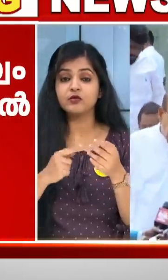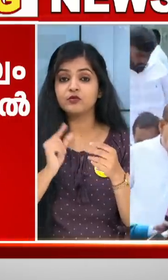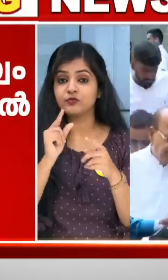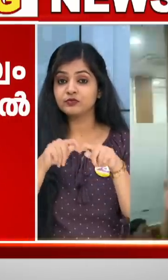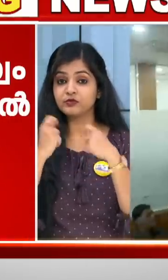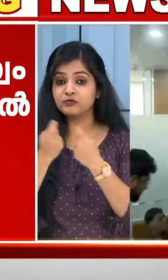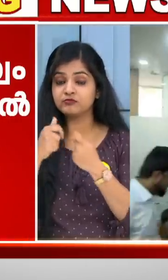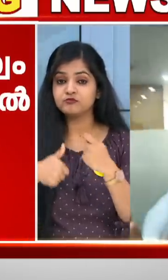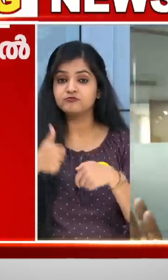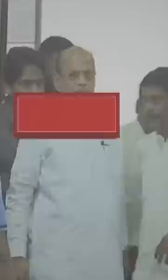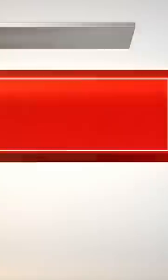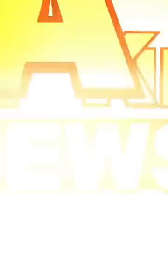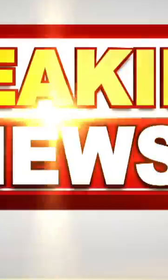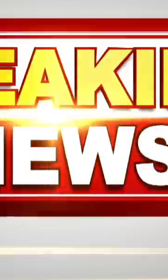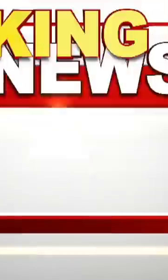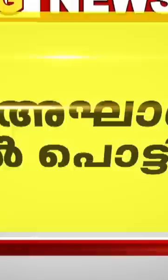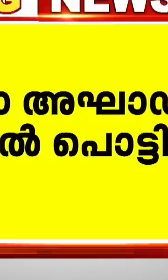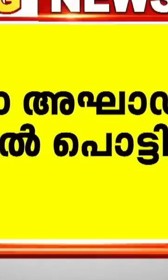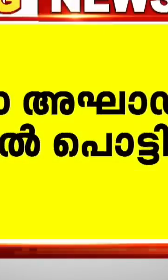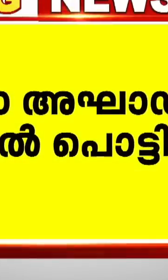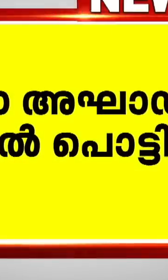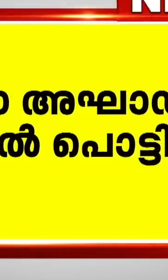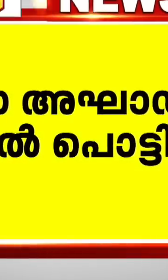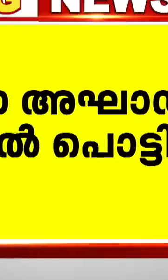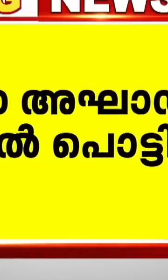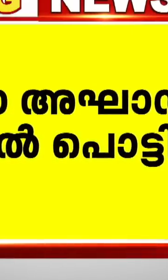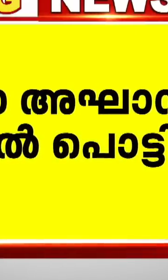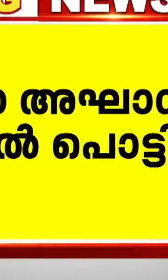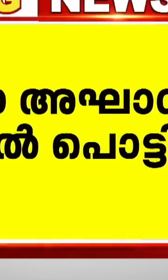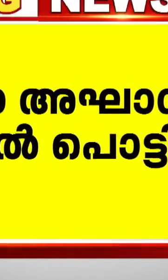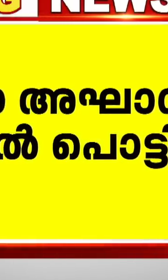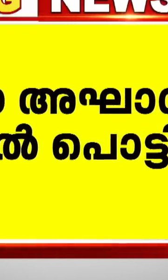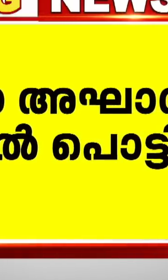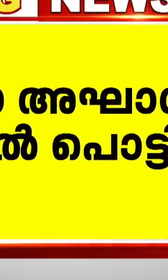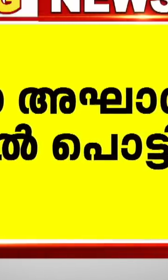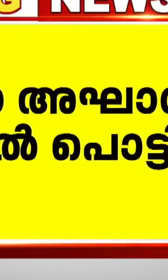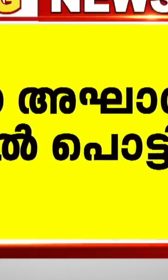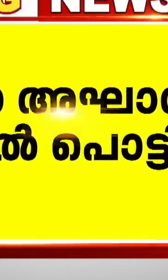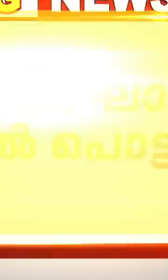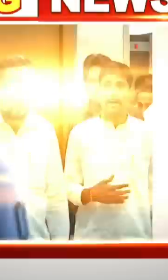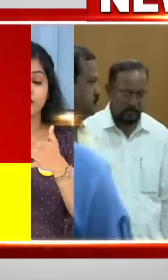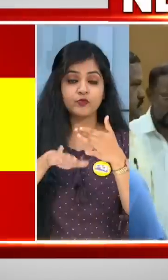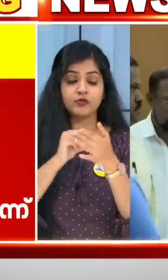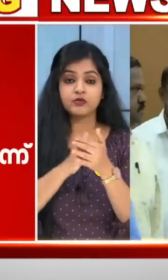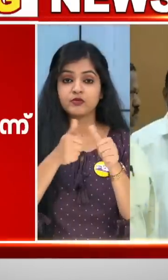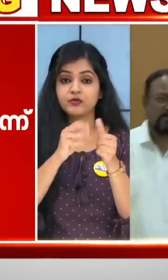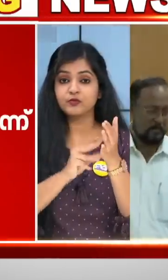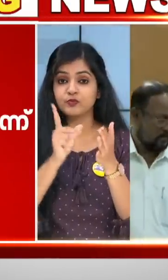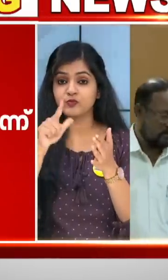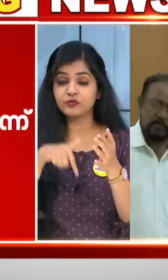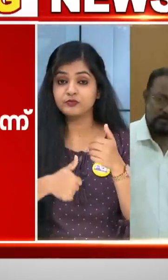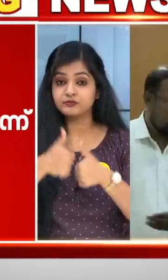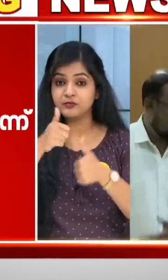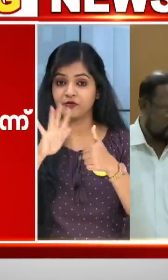കടുത്ത അതൃപ്തി മുന്നണിക്കുള്ളിൽ ഉണ്ടാക്കിയിരുന്നു. മാത്രമല്ല, മുംബൈയിലെ ചില മണ്ഡലങ്ങളിൽ അമോൽ കൃത്തികർ മത്സരിക്കുന്ന മണ്ഡലങ്ങളിൽ അവിടെയൊക്കെ